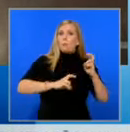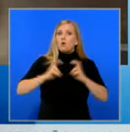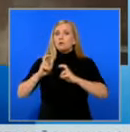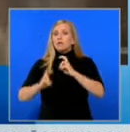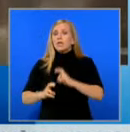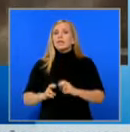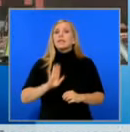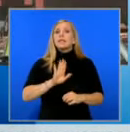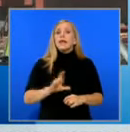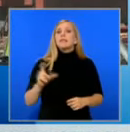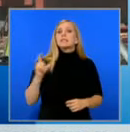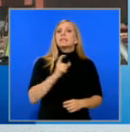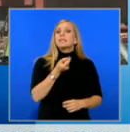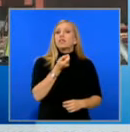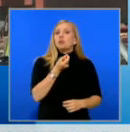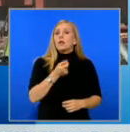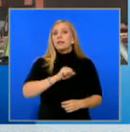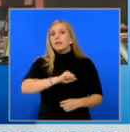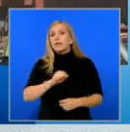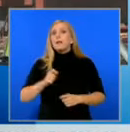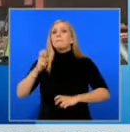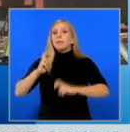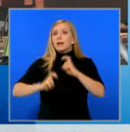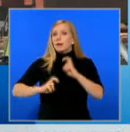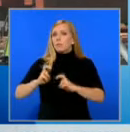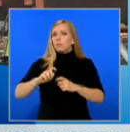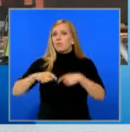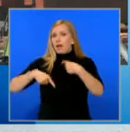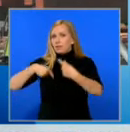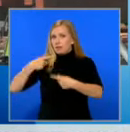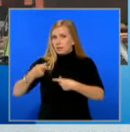слънчоглед и преработвателите по какъв начин виж